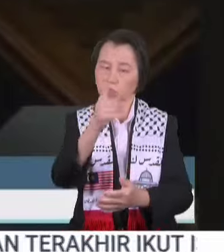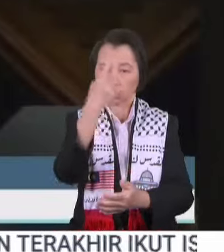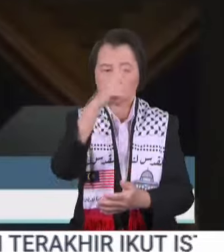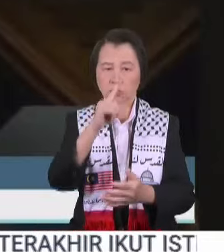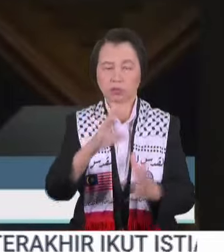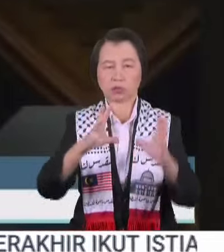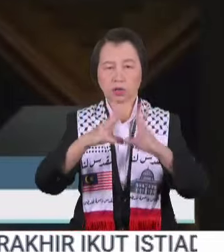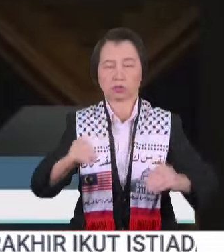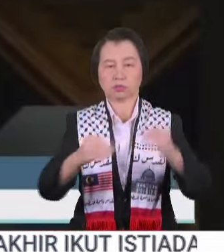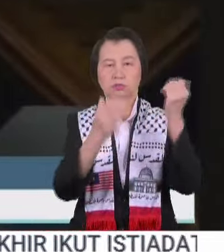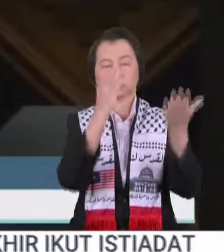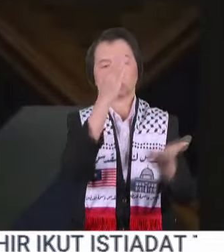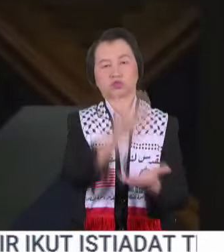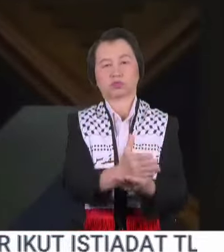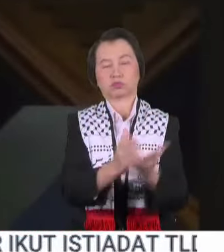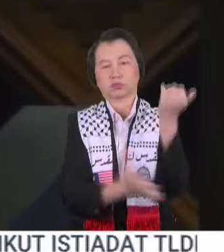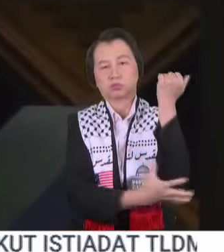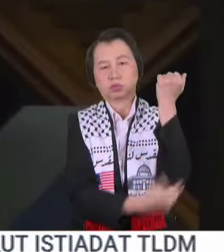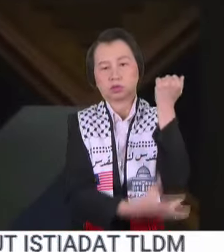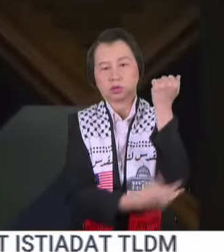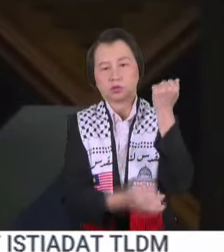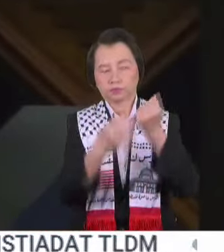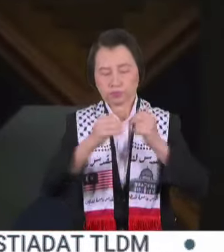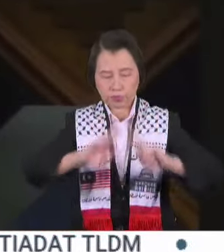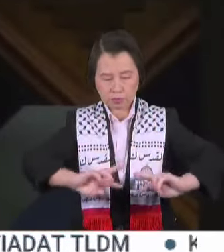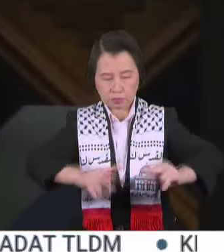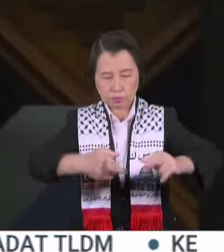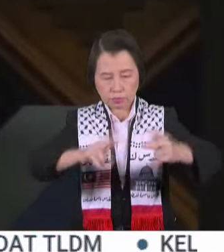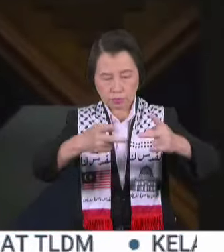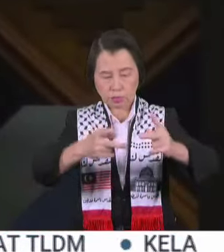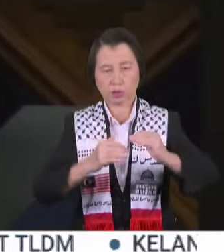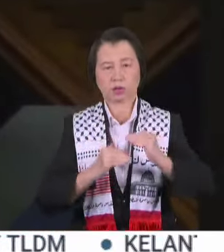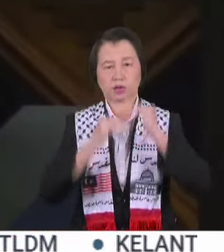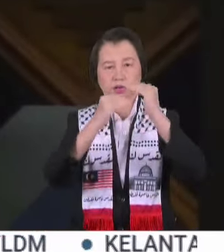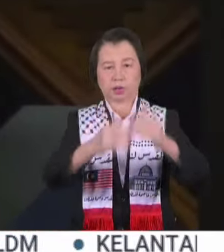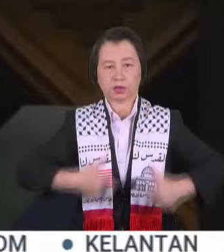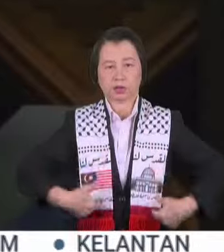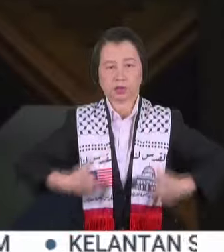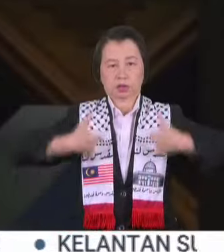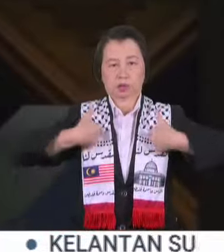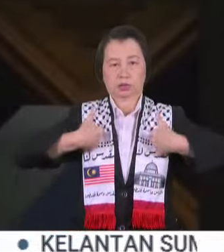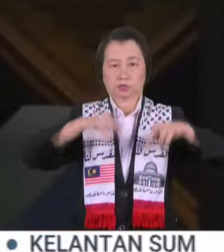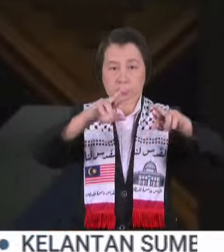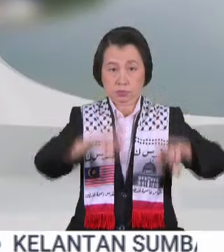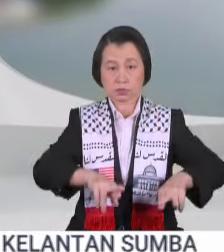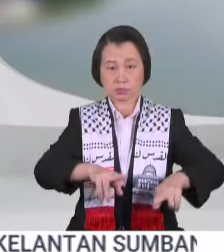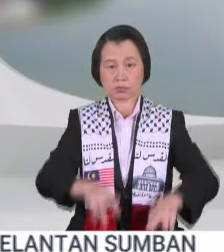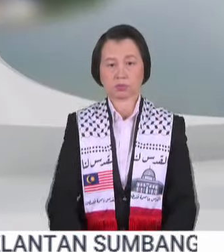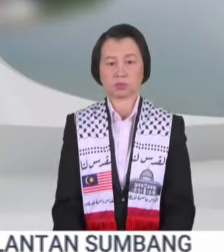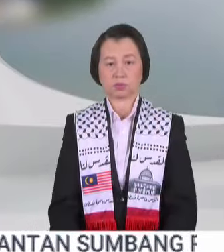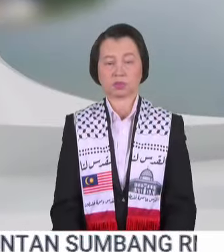untuk membasmi kemiskinan dan meningkatkan taraf hidup rakyat.